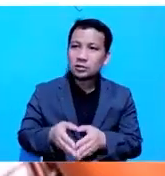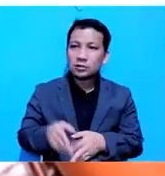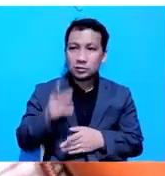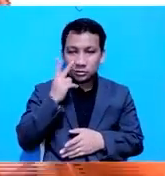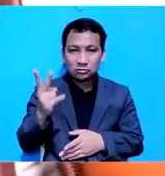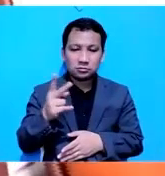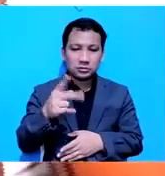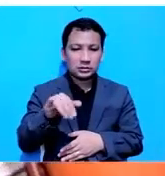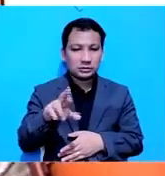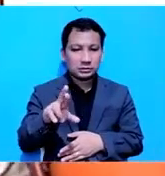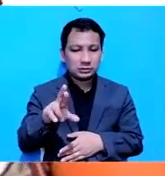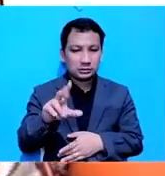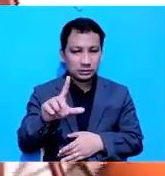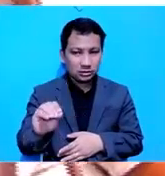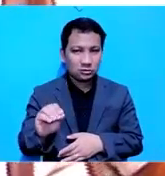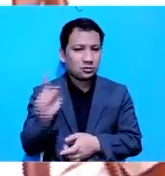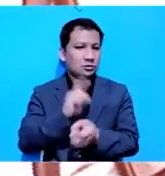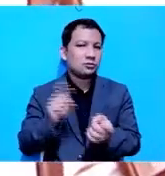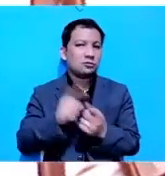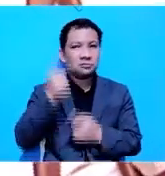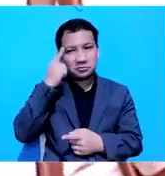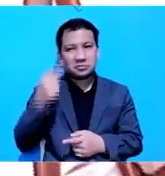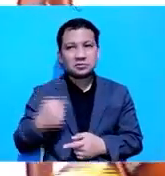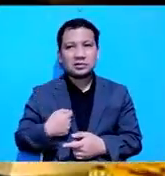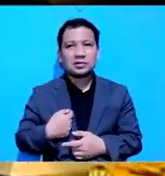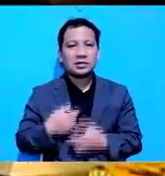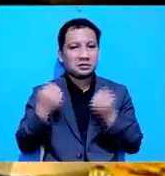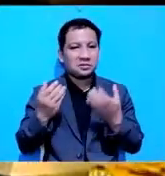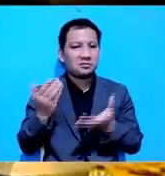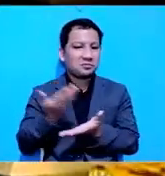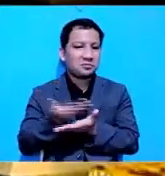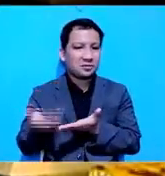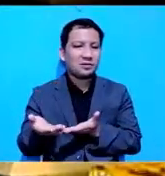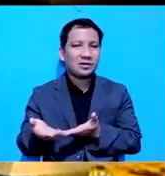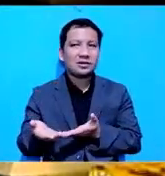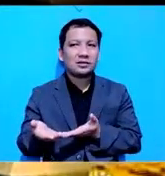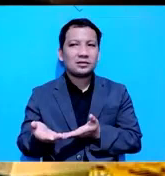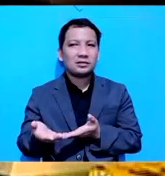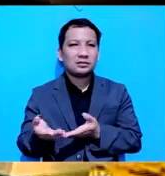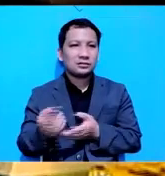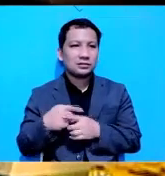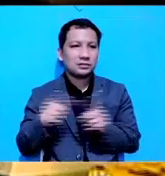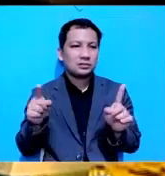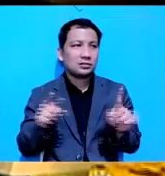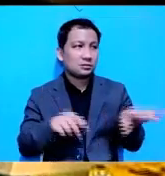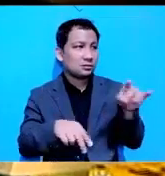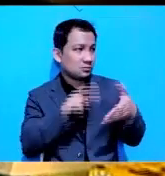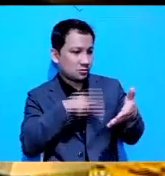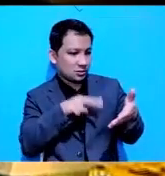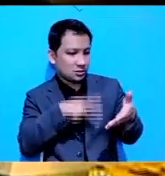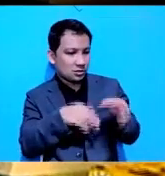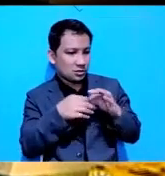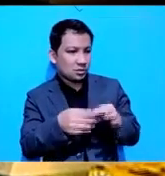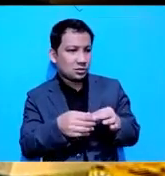So, swak siya sa akin. Makakarami ako. Iba yung pag nagbasa ka ng libro compare sa tagtitingin